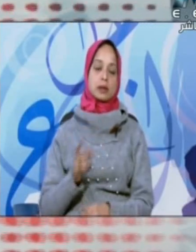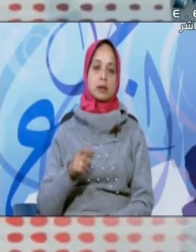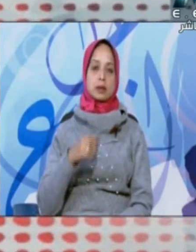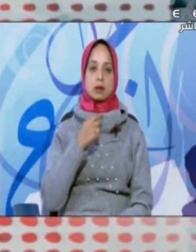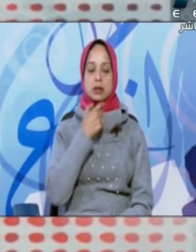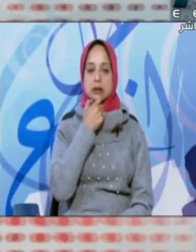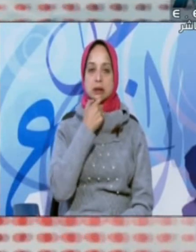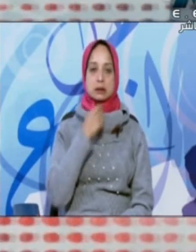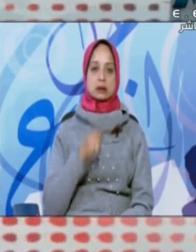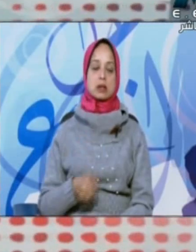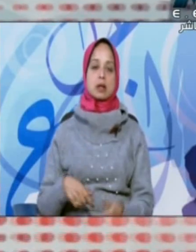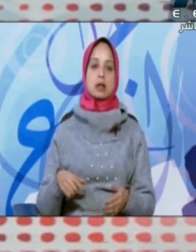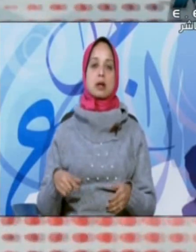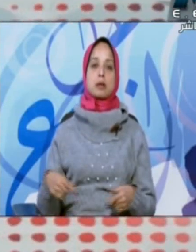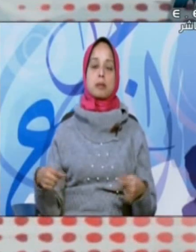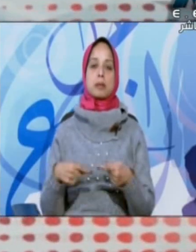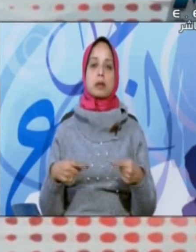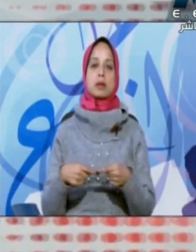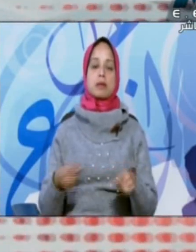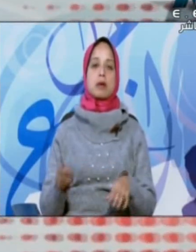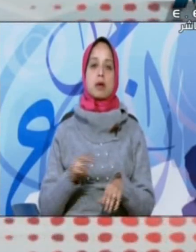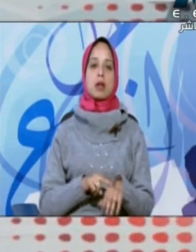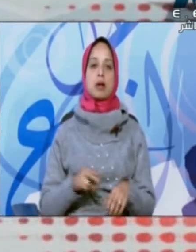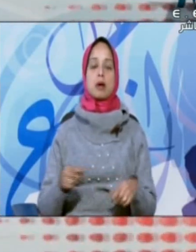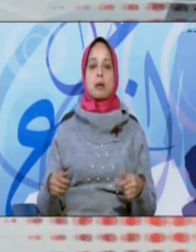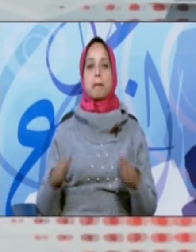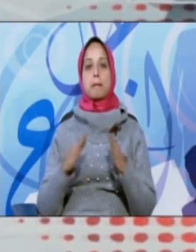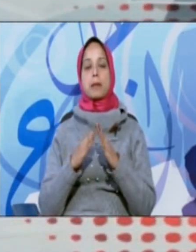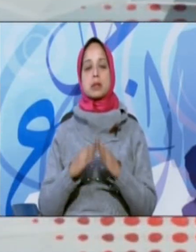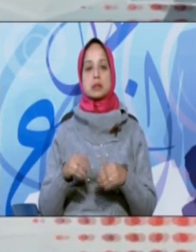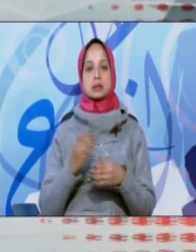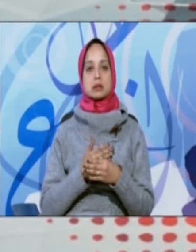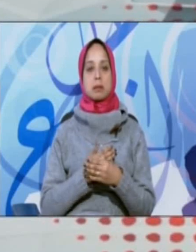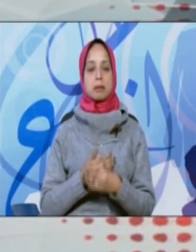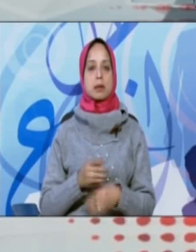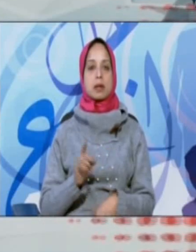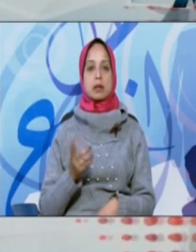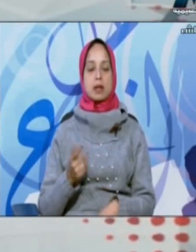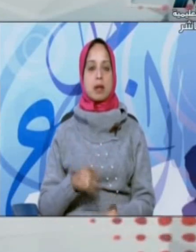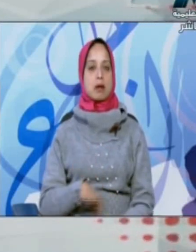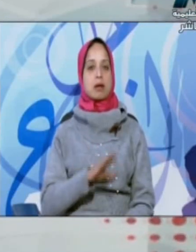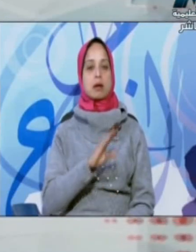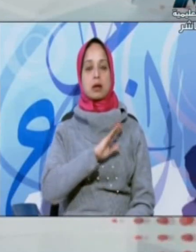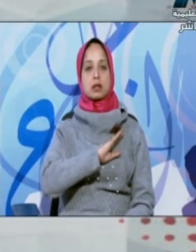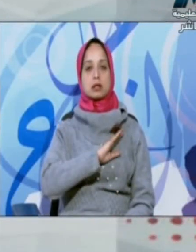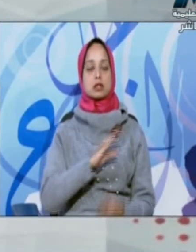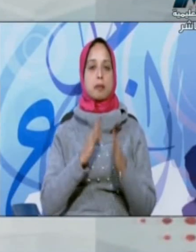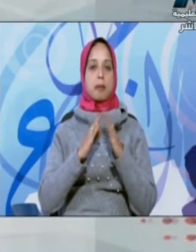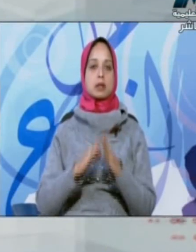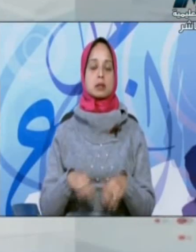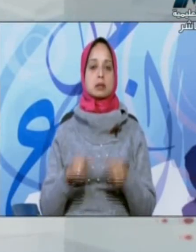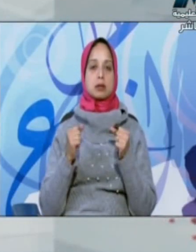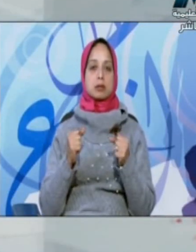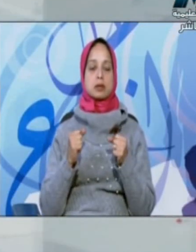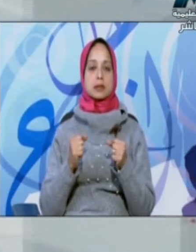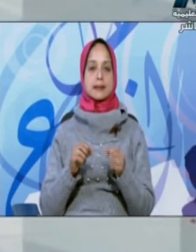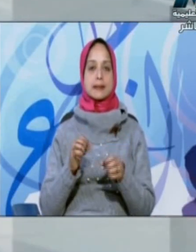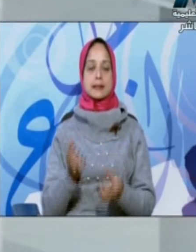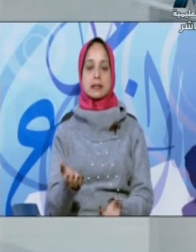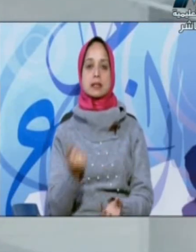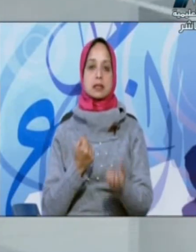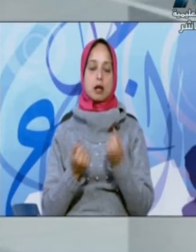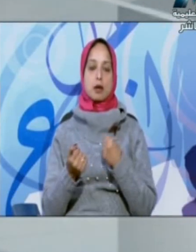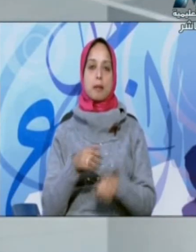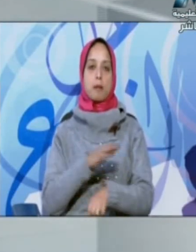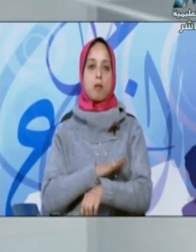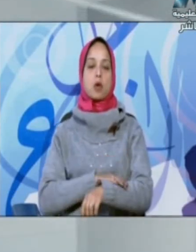مصر لتبرير عدم تكوين جيش مصري قوي. هناك لا، قال لك تقويه الجيش الايه؟ المصري. طيب سحب الموظفين الانجليز من